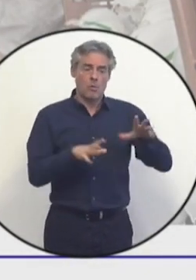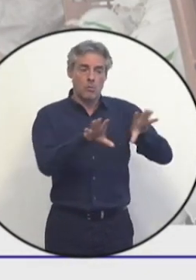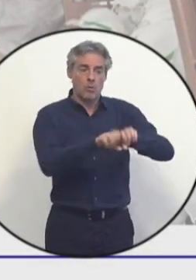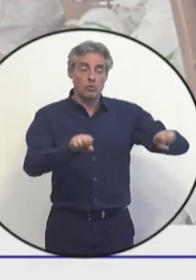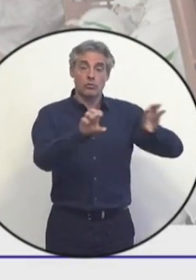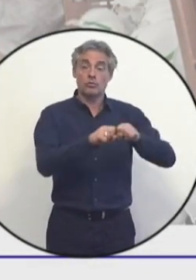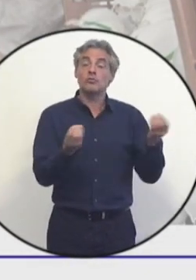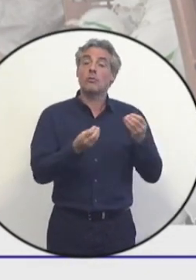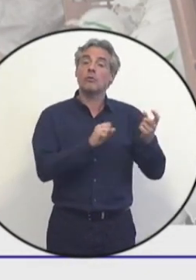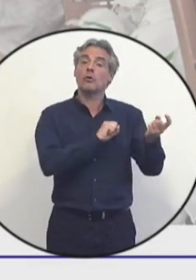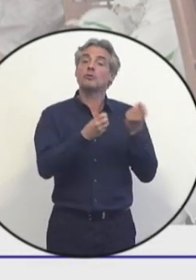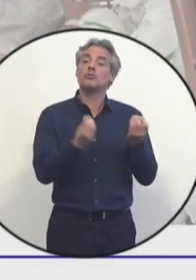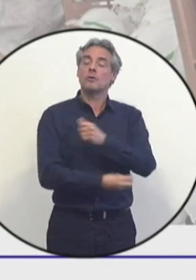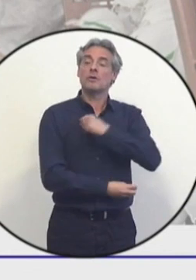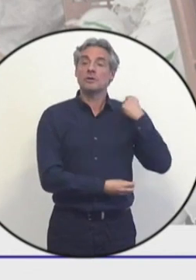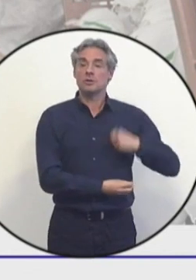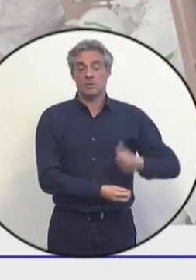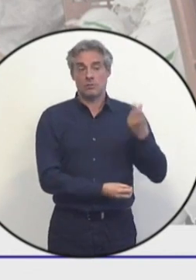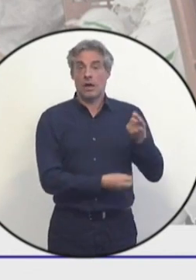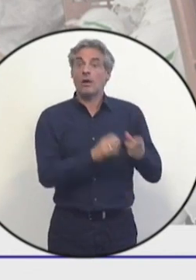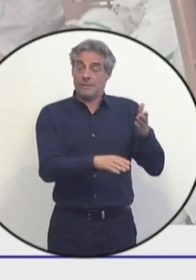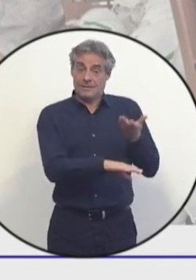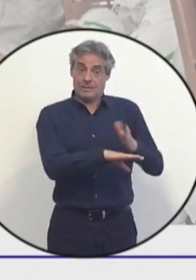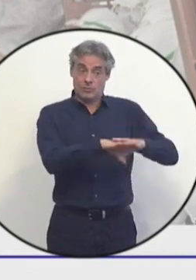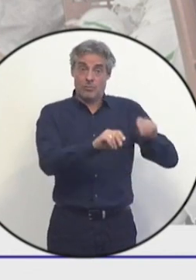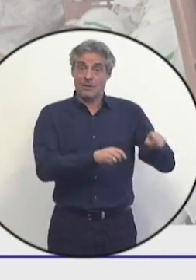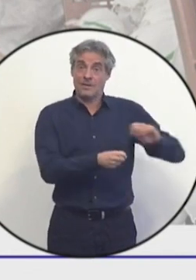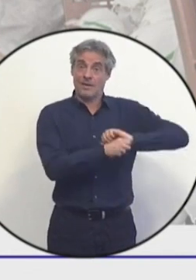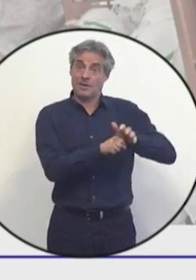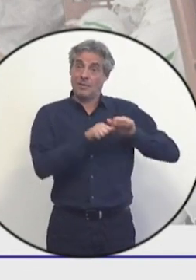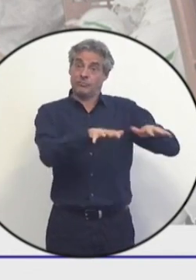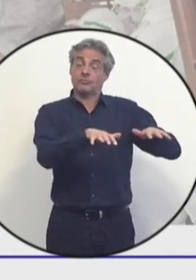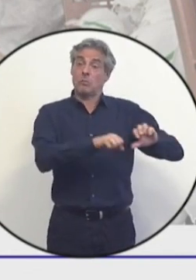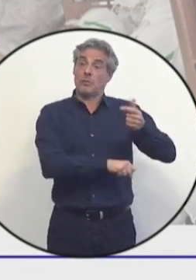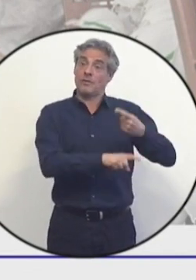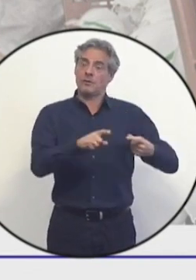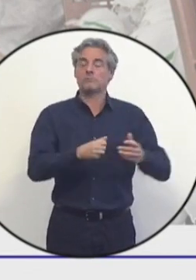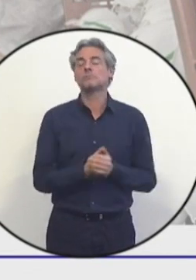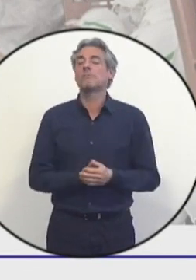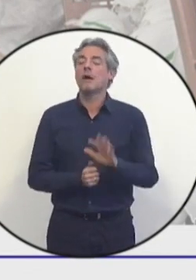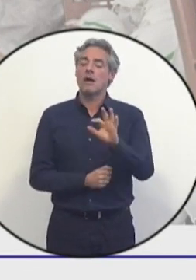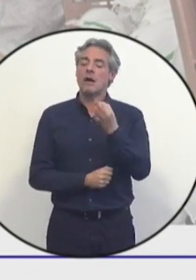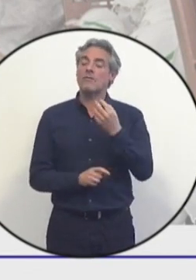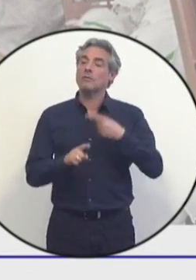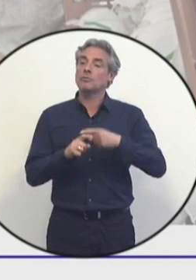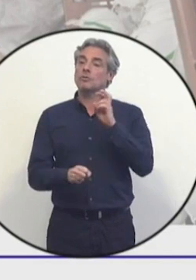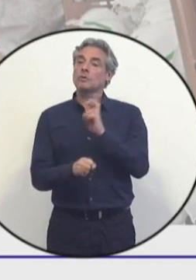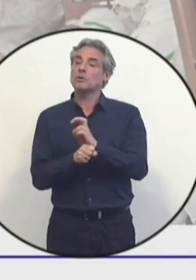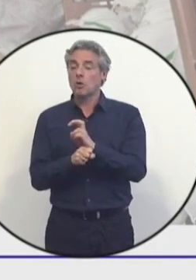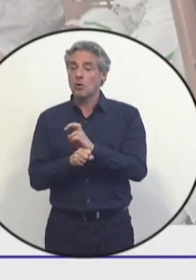vient de chine berceau de l'épidémie la france en plus des stocks et de la production nationale